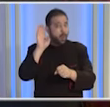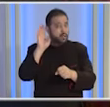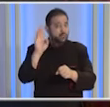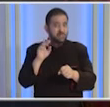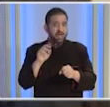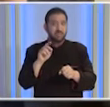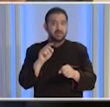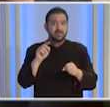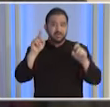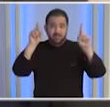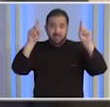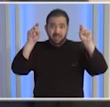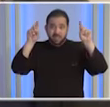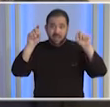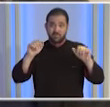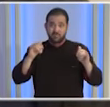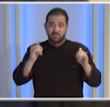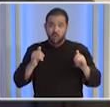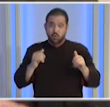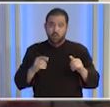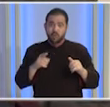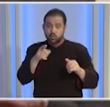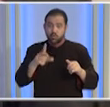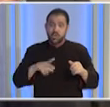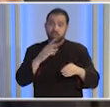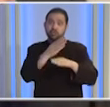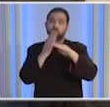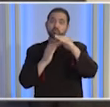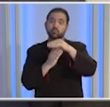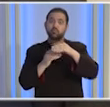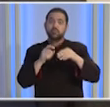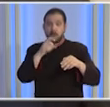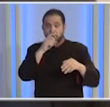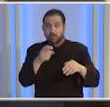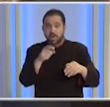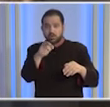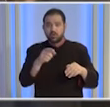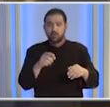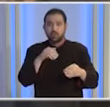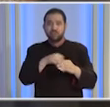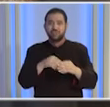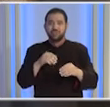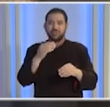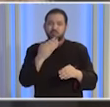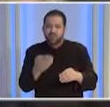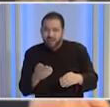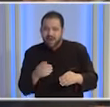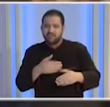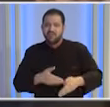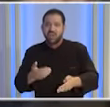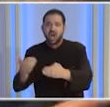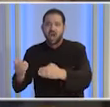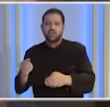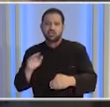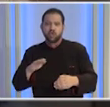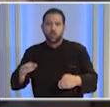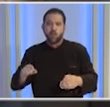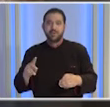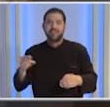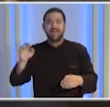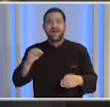acum vei fi supusă bărbatului tău și într-o durere vei naște prunci. Dar zice femeia, uită de durerea